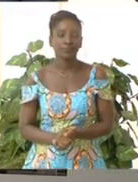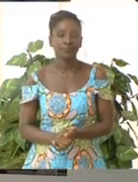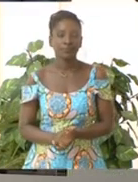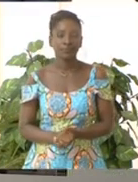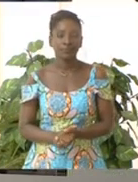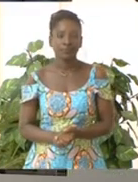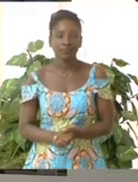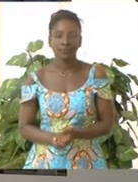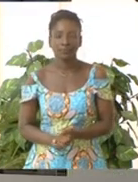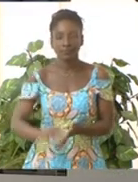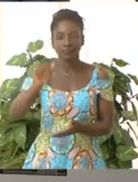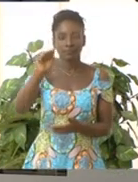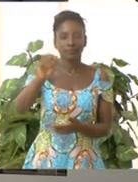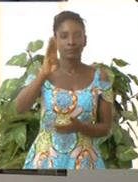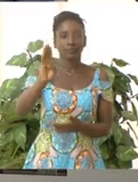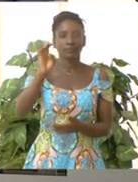abengourou